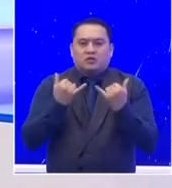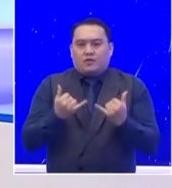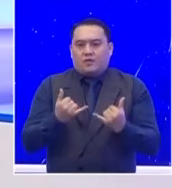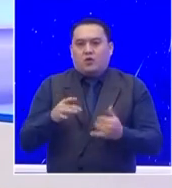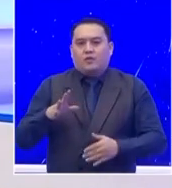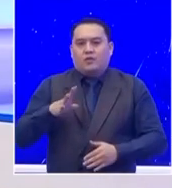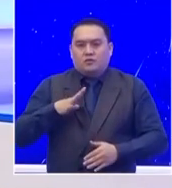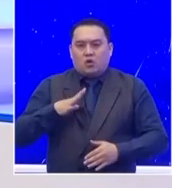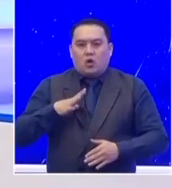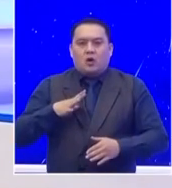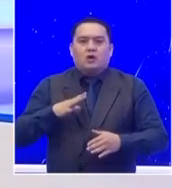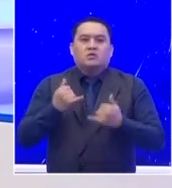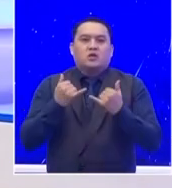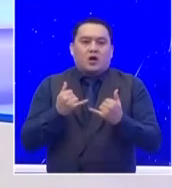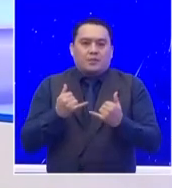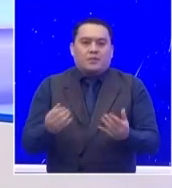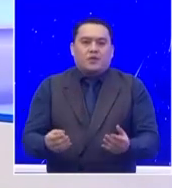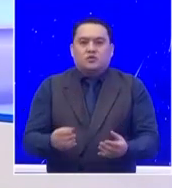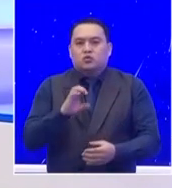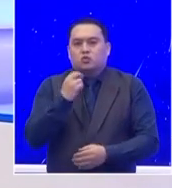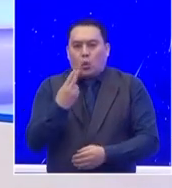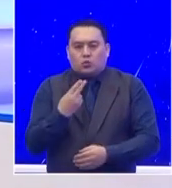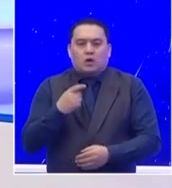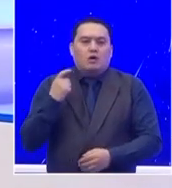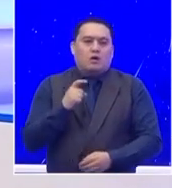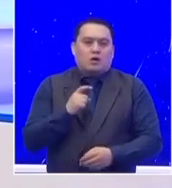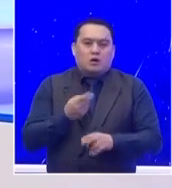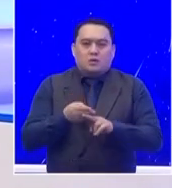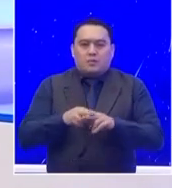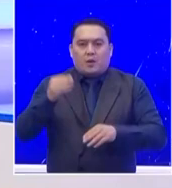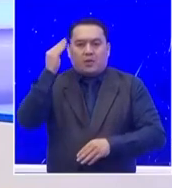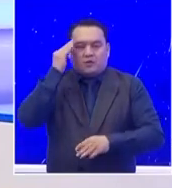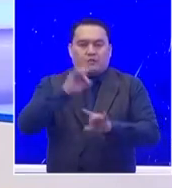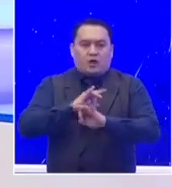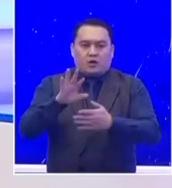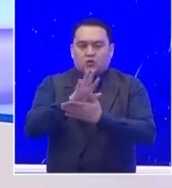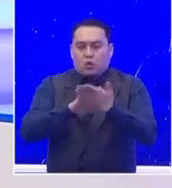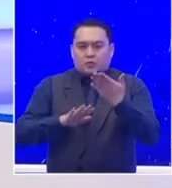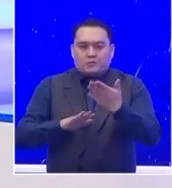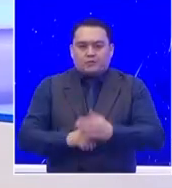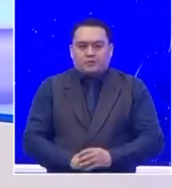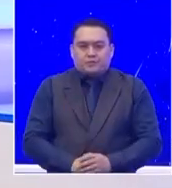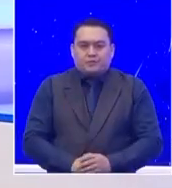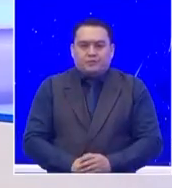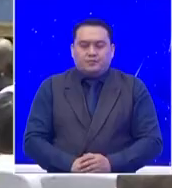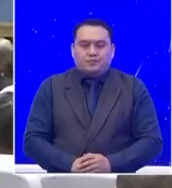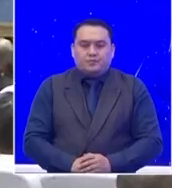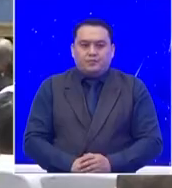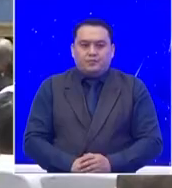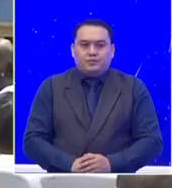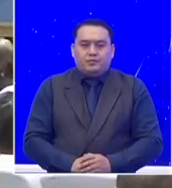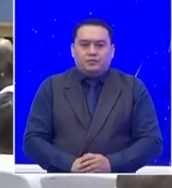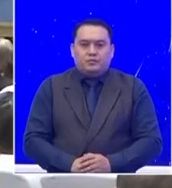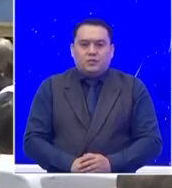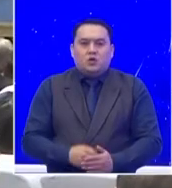имени Бикенримовой, носил ярко выраженный социальный характер. Гульназ Мустафа продолжит тему.